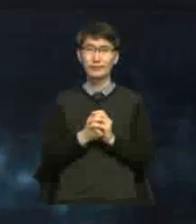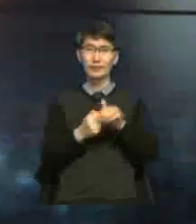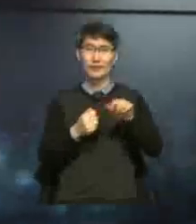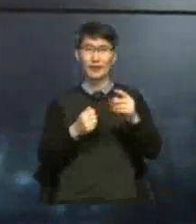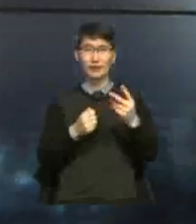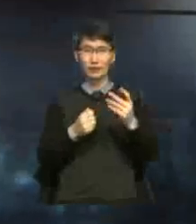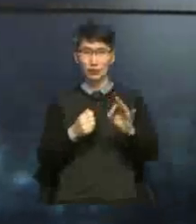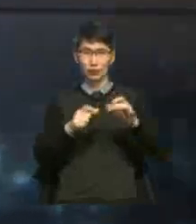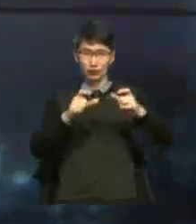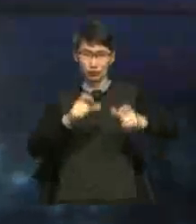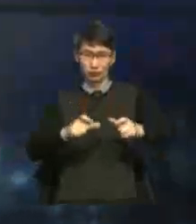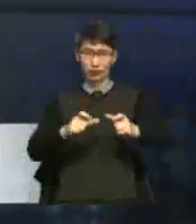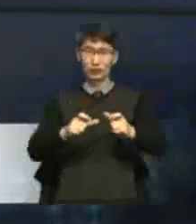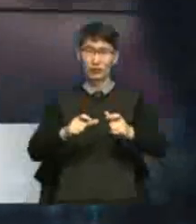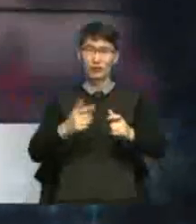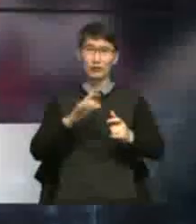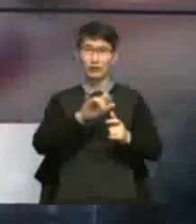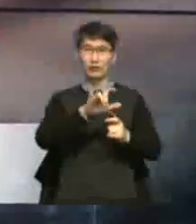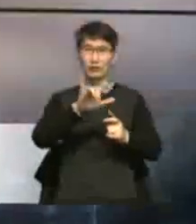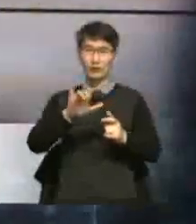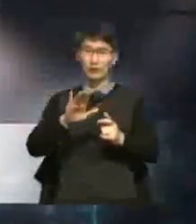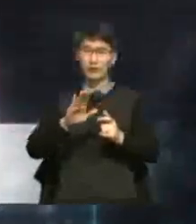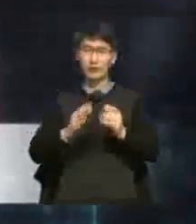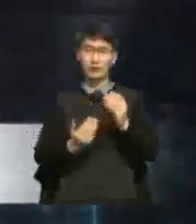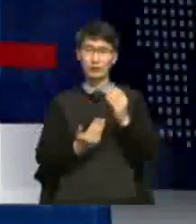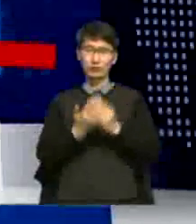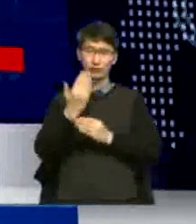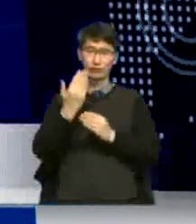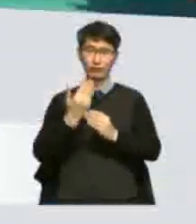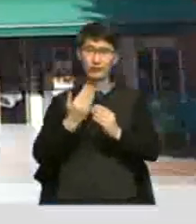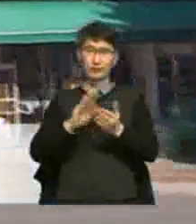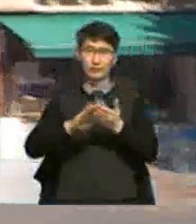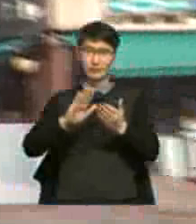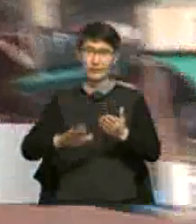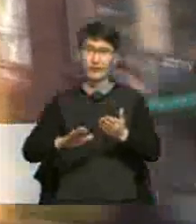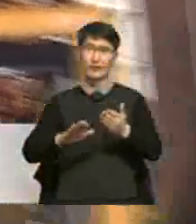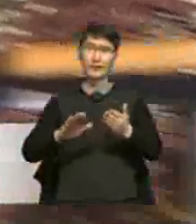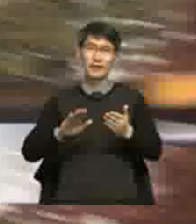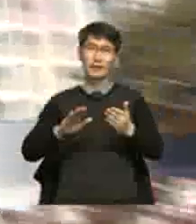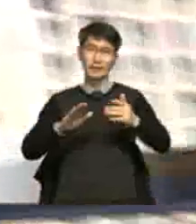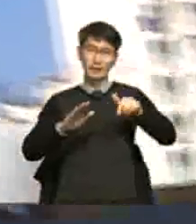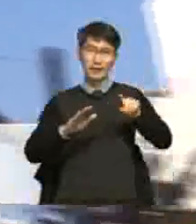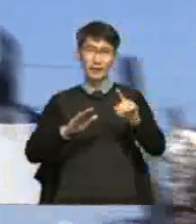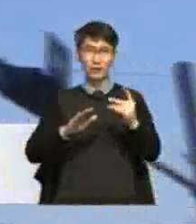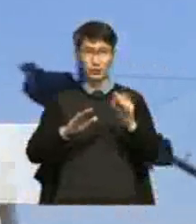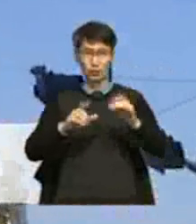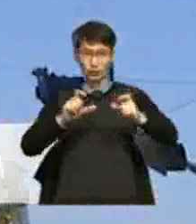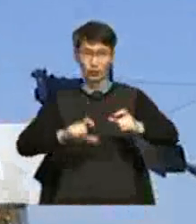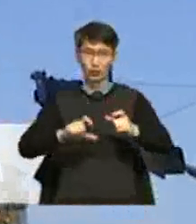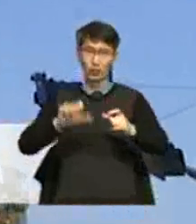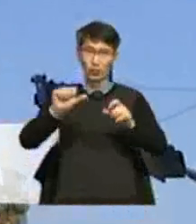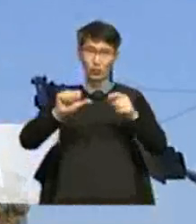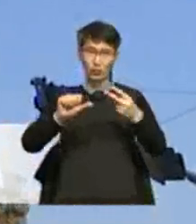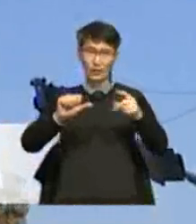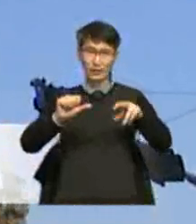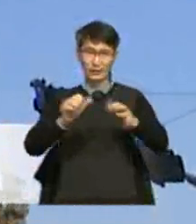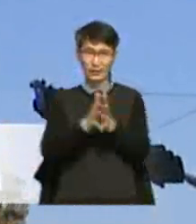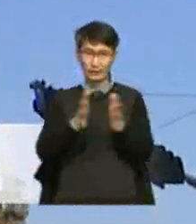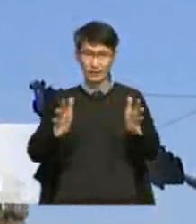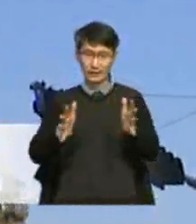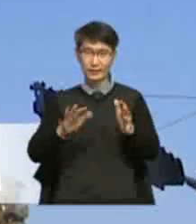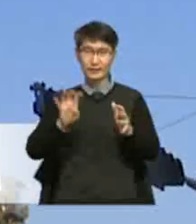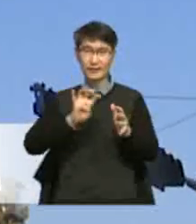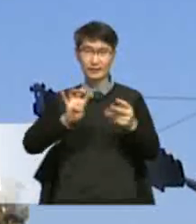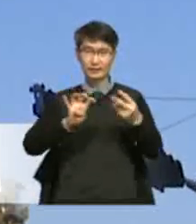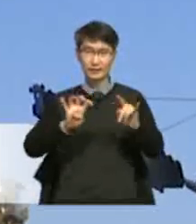강동구 에서도 코론 알고 확진 자가 추가로 발생했습니다 강동구는 강일동 리버파크 5 단지에 거주하는 40대 여성이